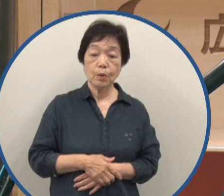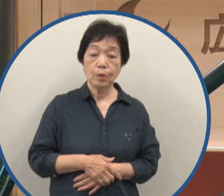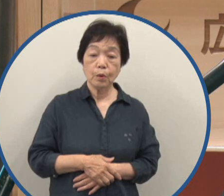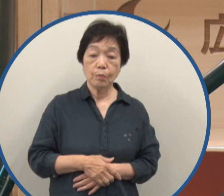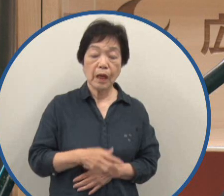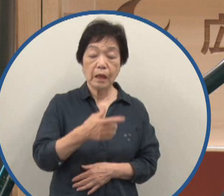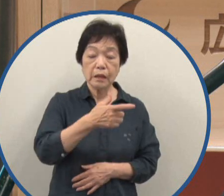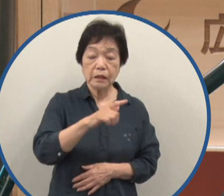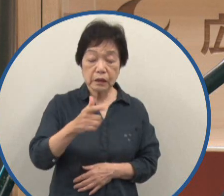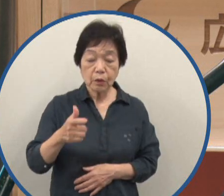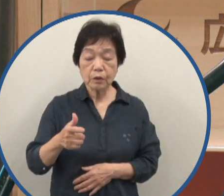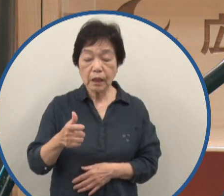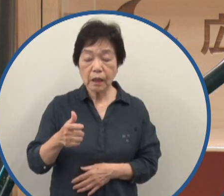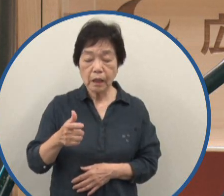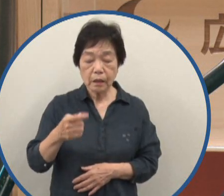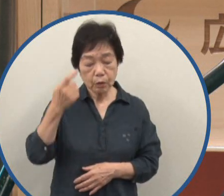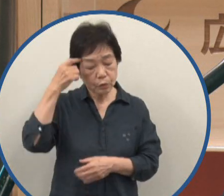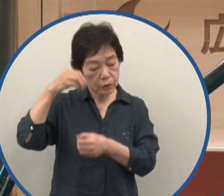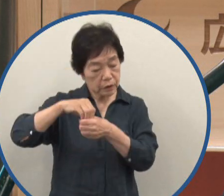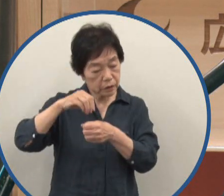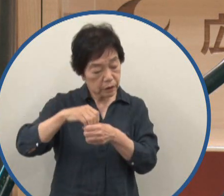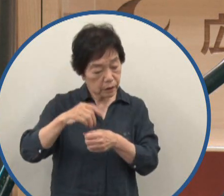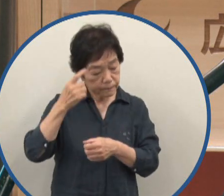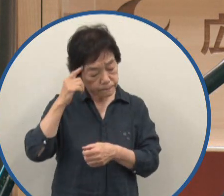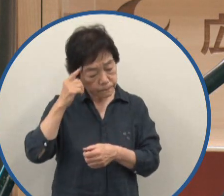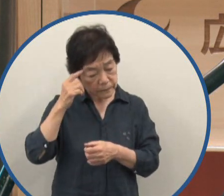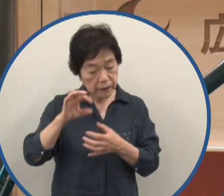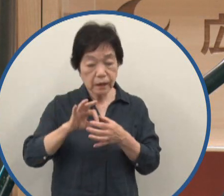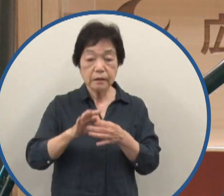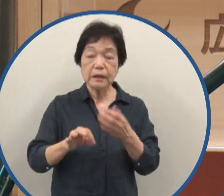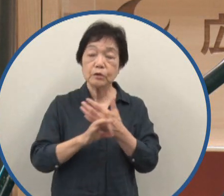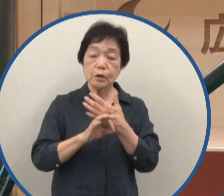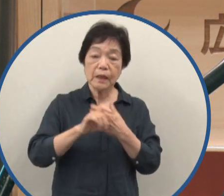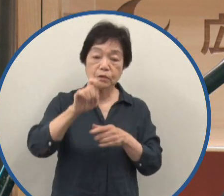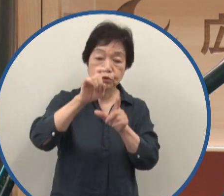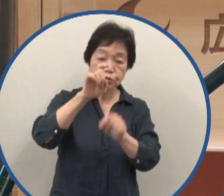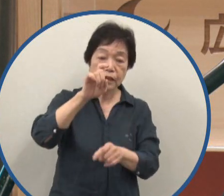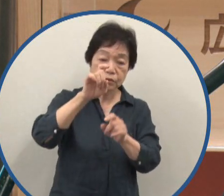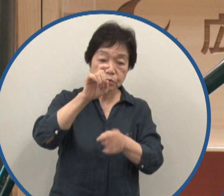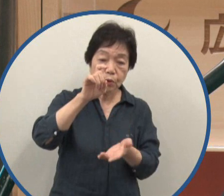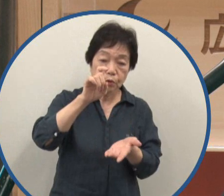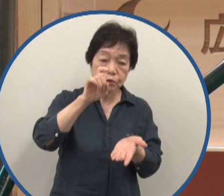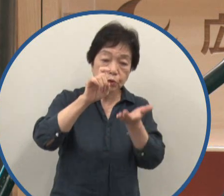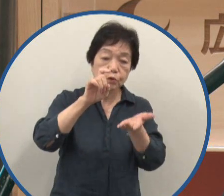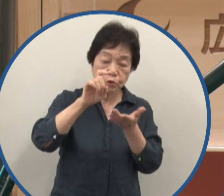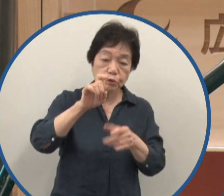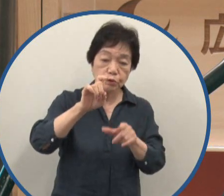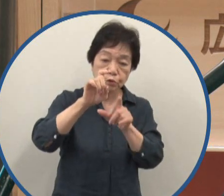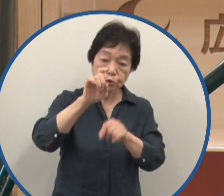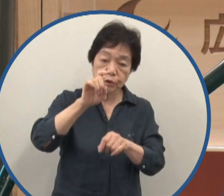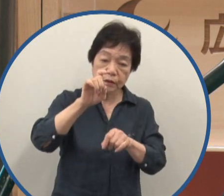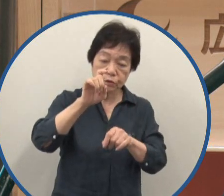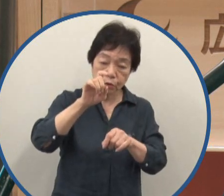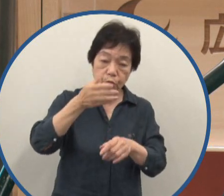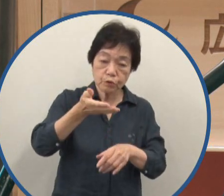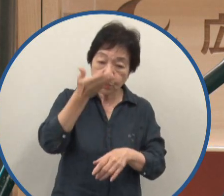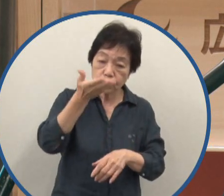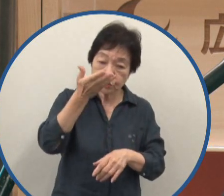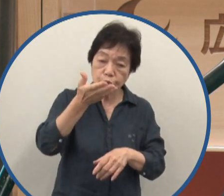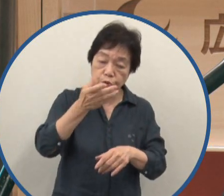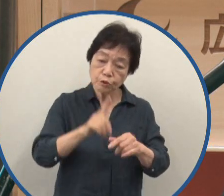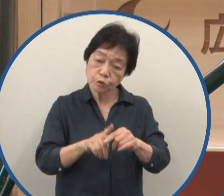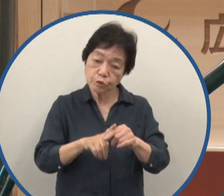まあ、いろんな前提を置けばですね、10月の、まあ、上旬から中旬にかかるぐら